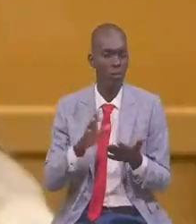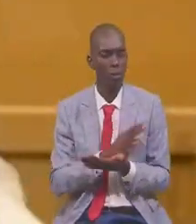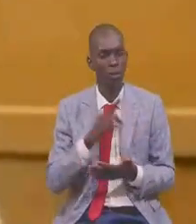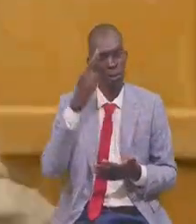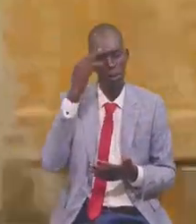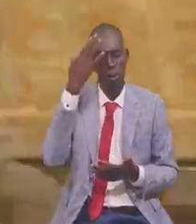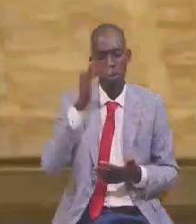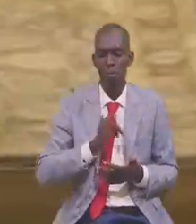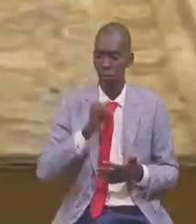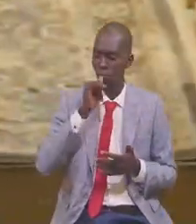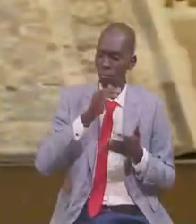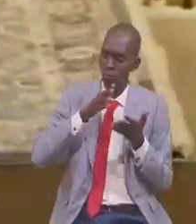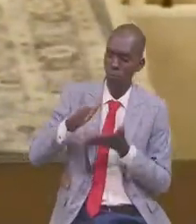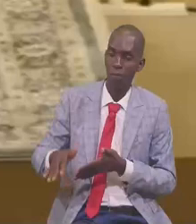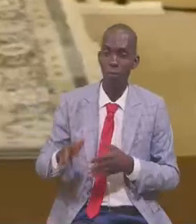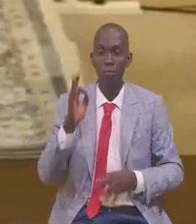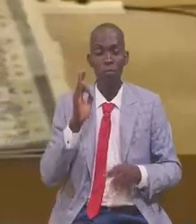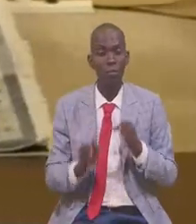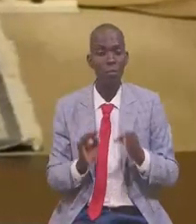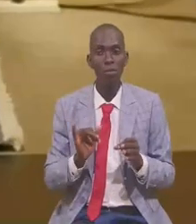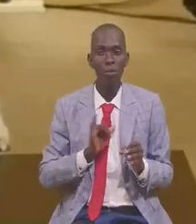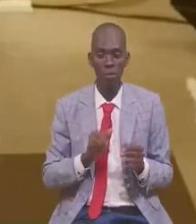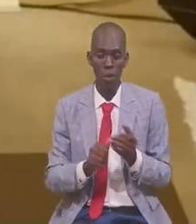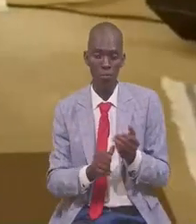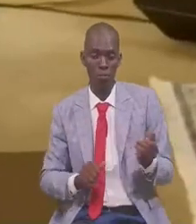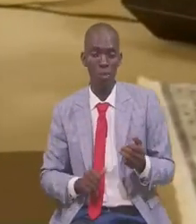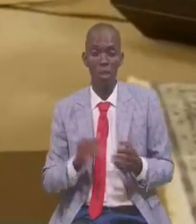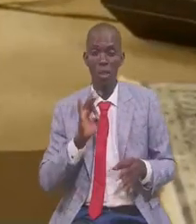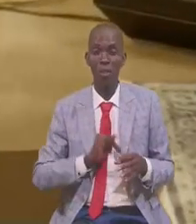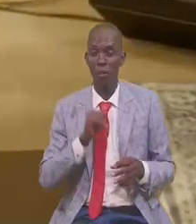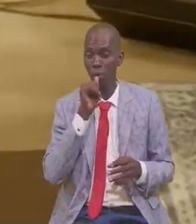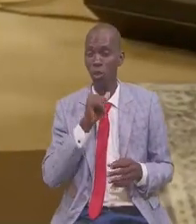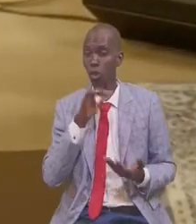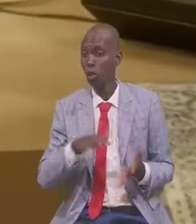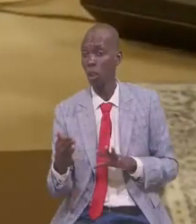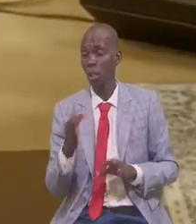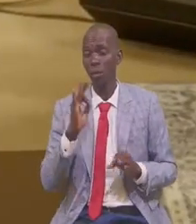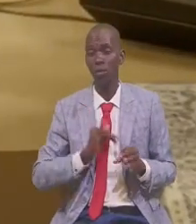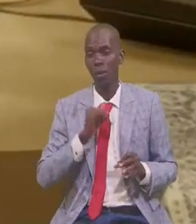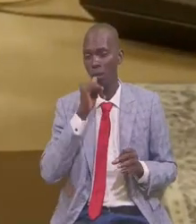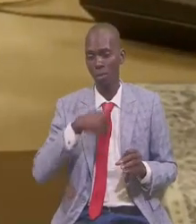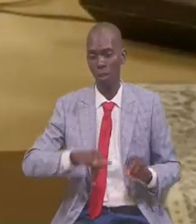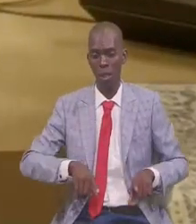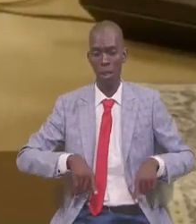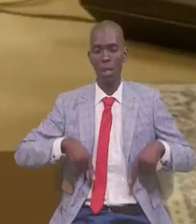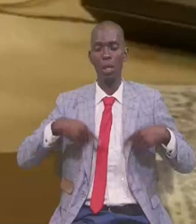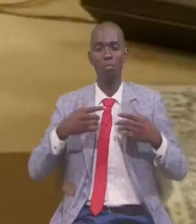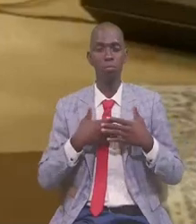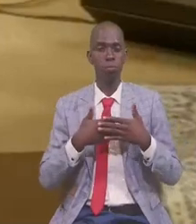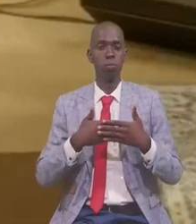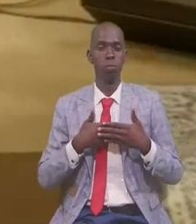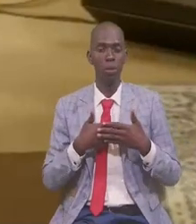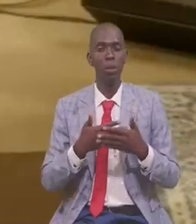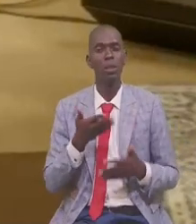derrière. Si je ne suis pas mort, si je suis encore vivant, si je respire encore, il doit y avoir une